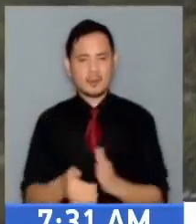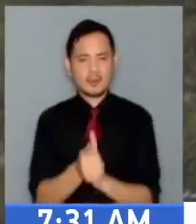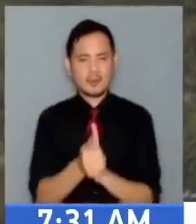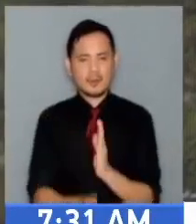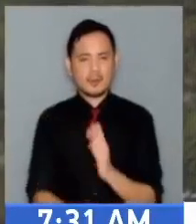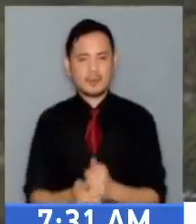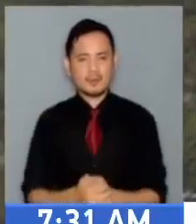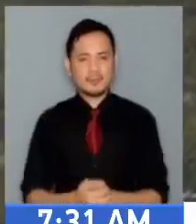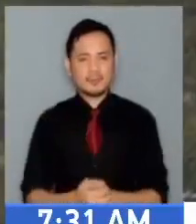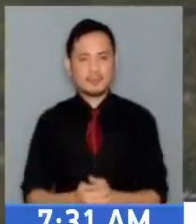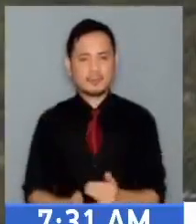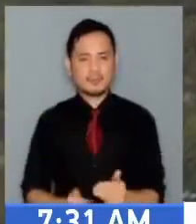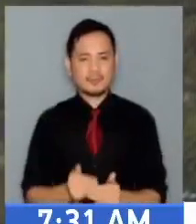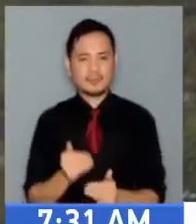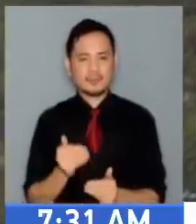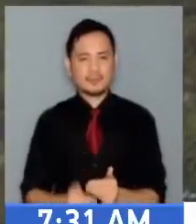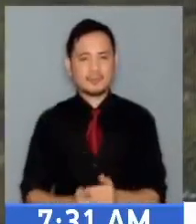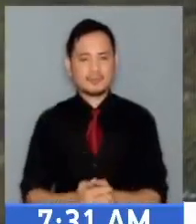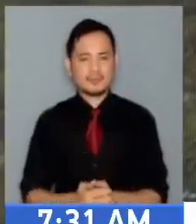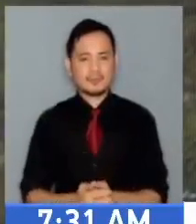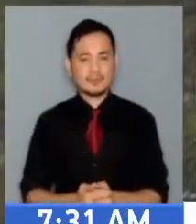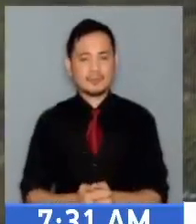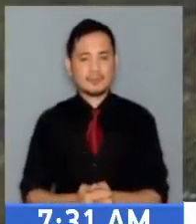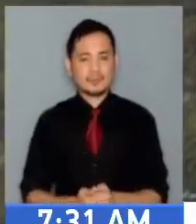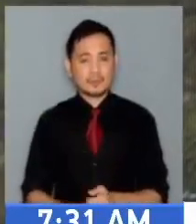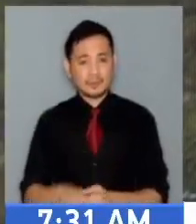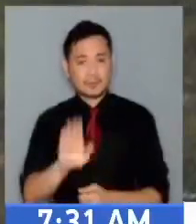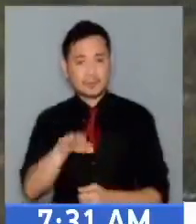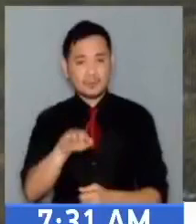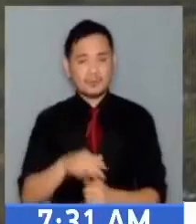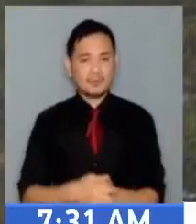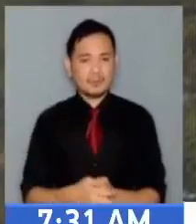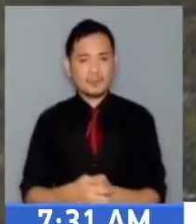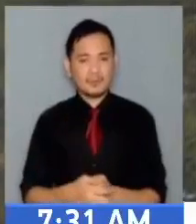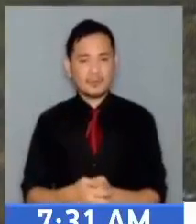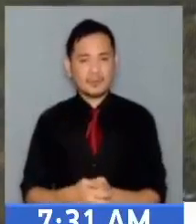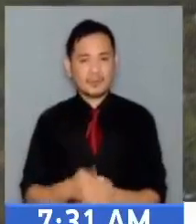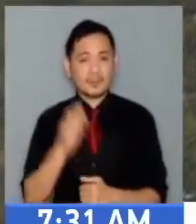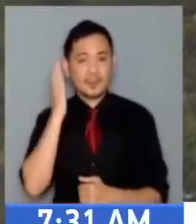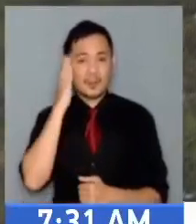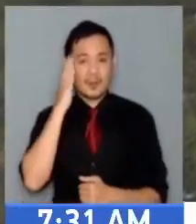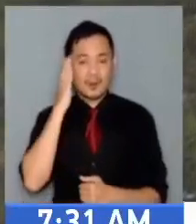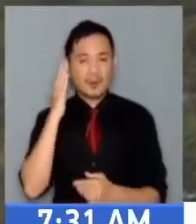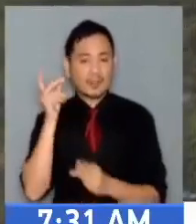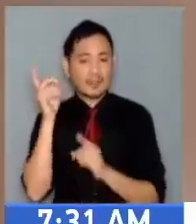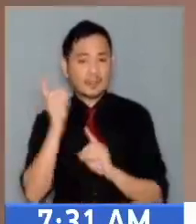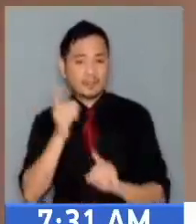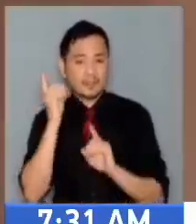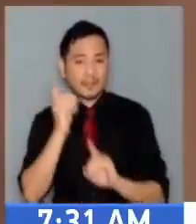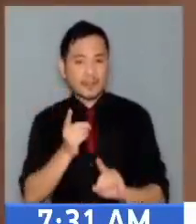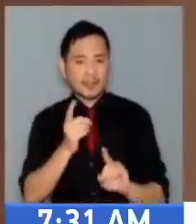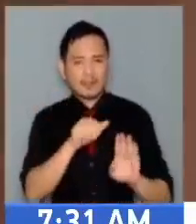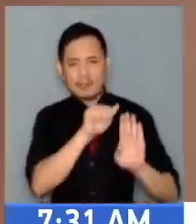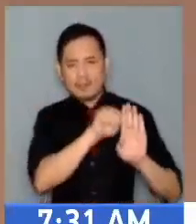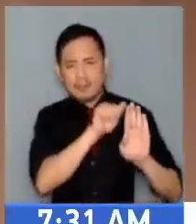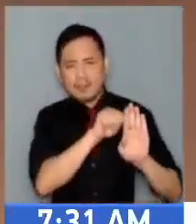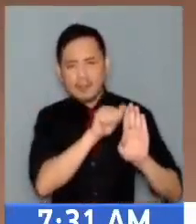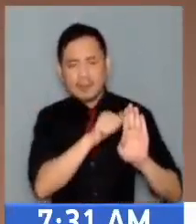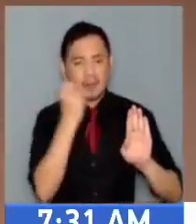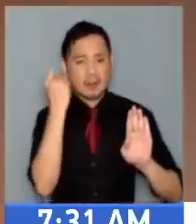Aliwan natin dyan sa pakikiride ng isang delivery rider sa biritera niyang customer. Delivery po.